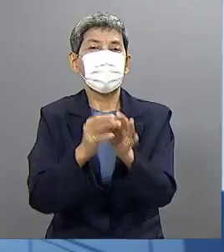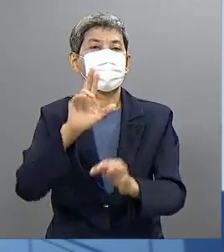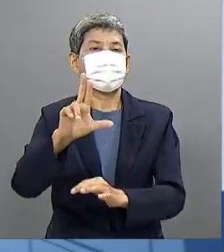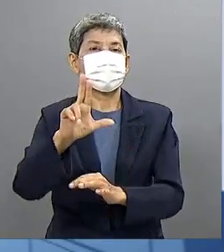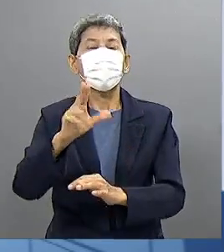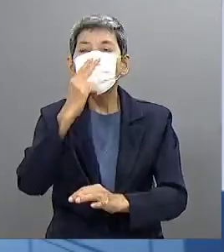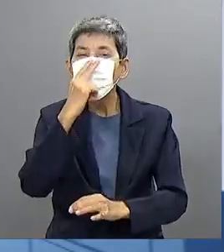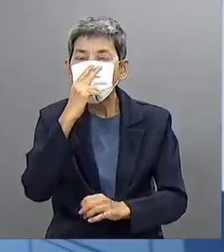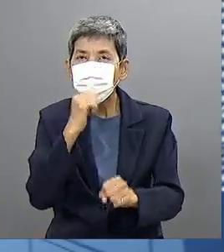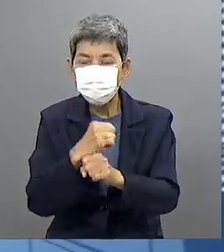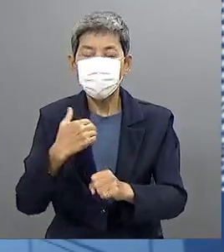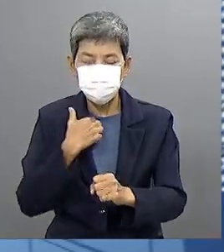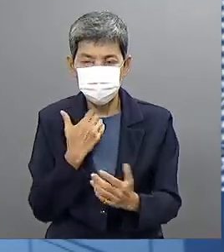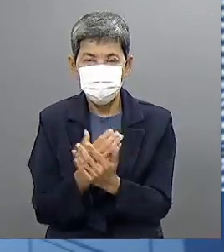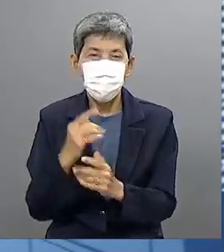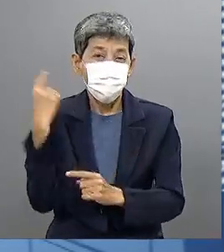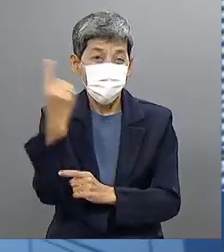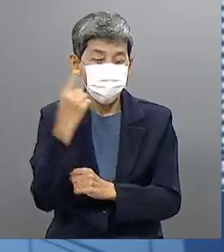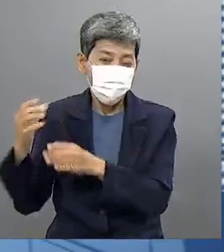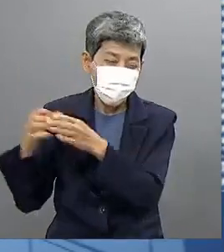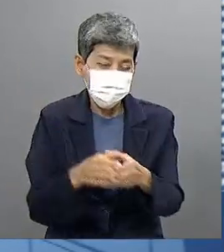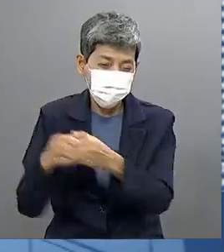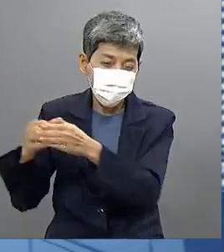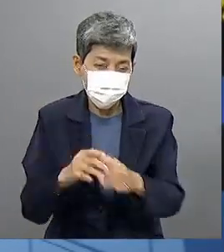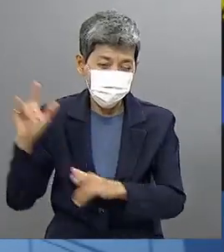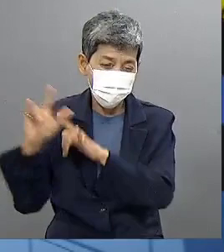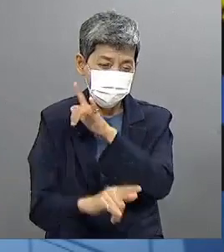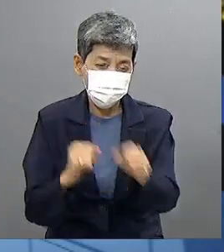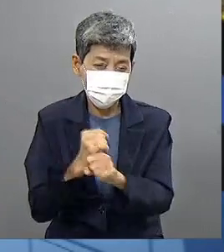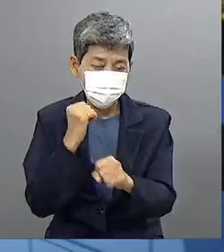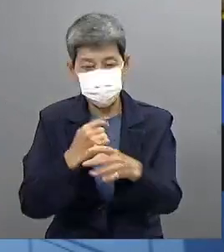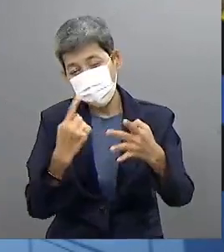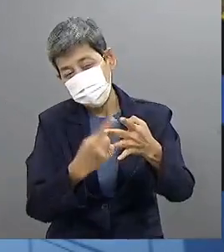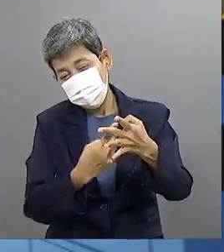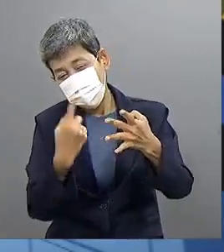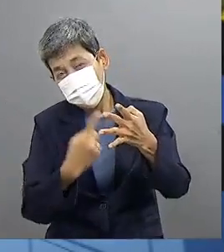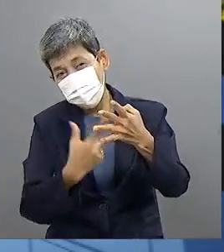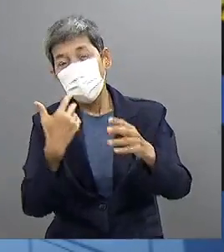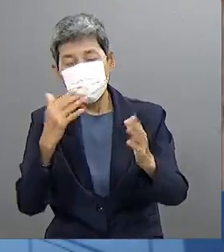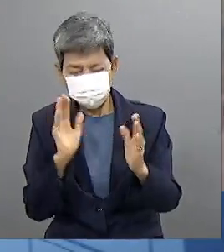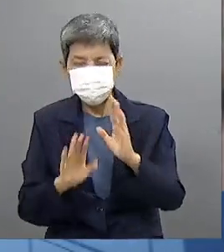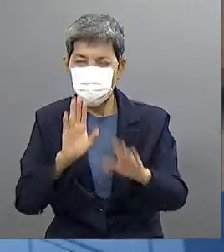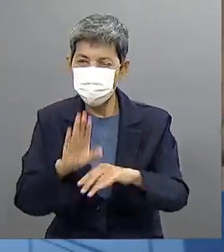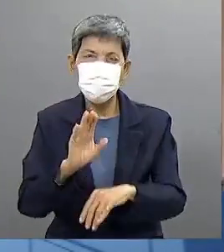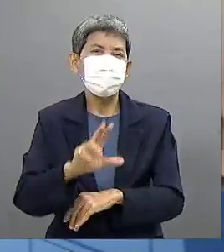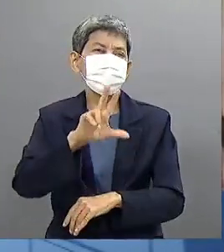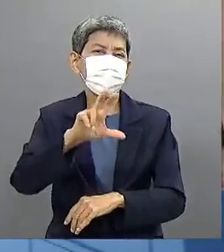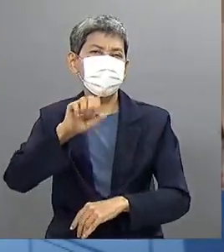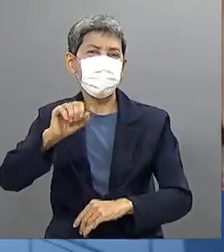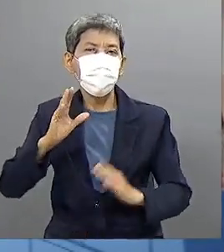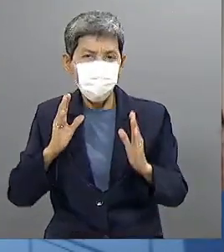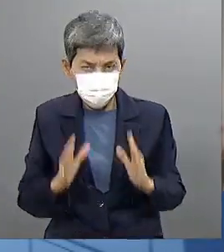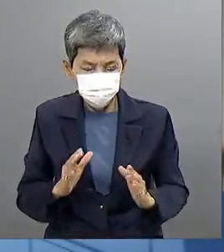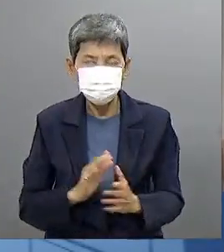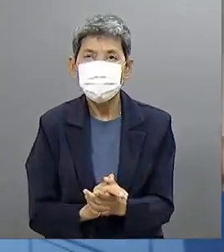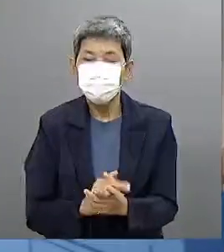จำนวนนักท่องเที่ยวต่างชาติที่จะเข้ามาไทยไตรมาส2และ3เฉลี่ยเดือนนึงจะมากกว่า 300,000 คนนะคะซึ่งมันมากกว่